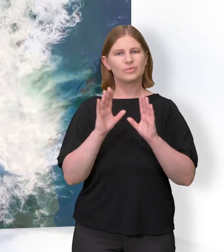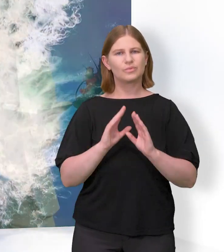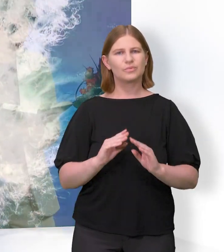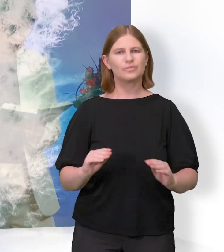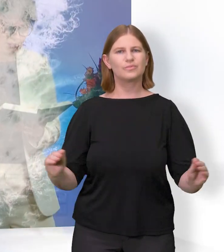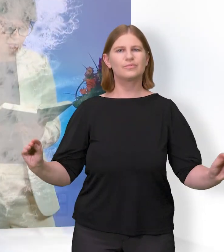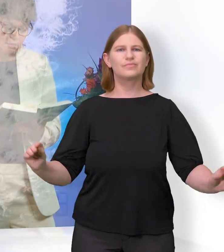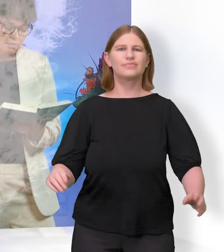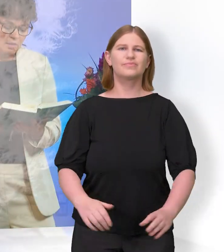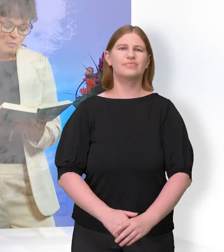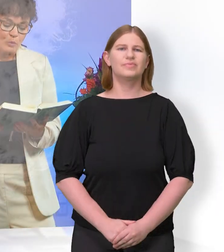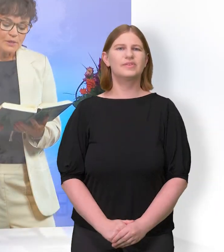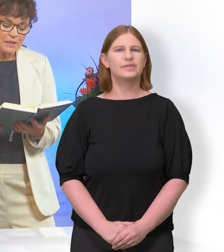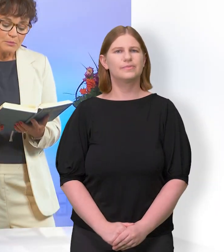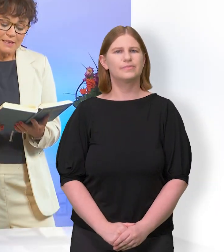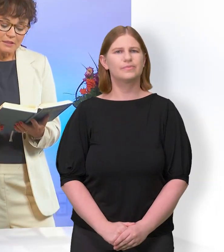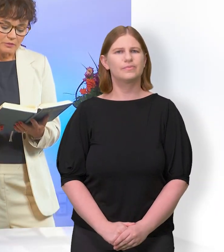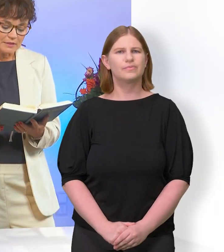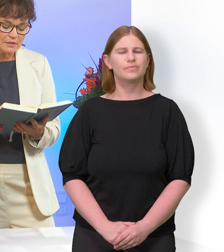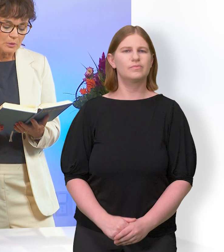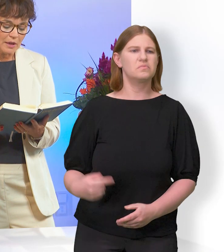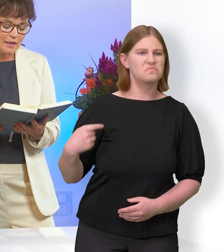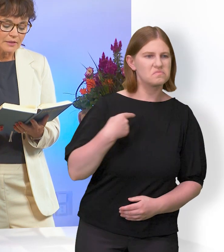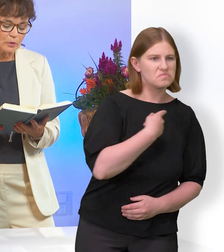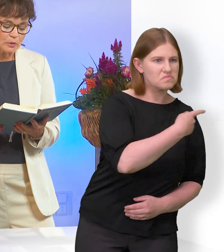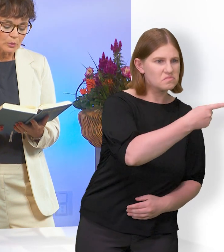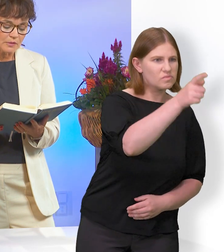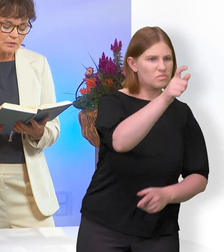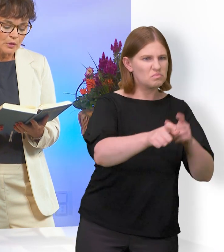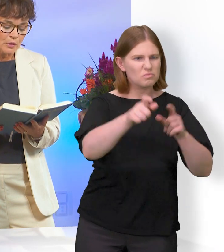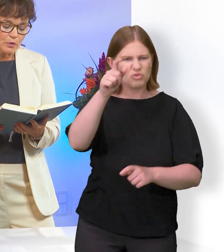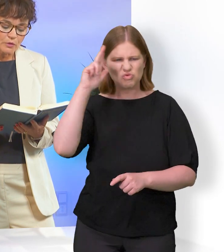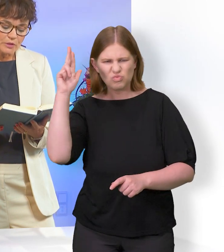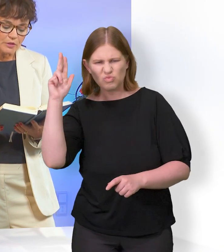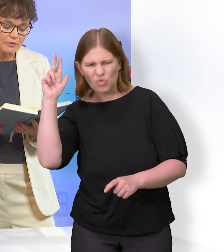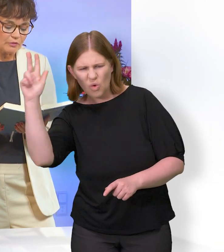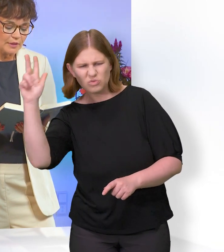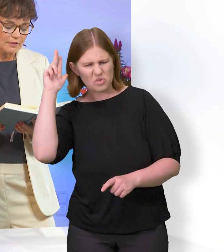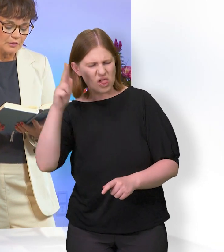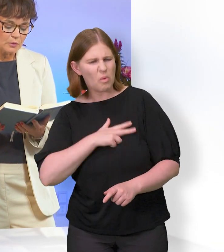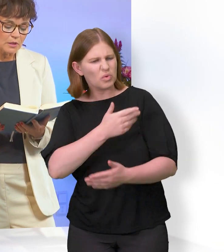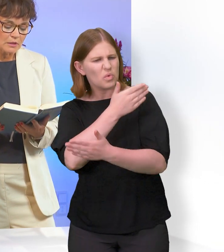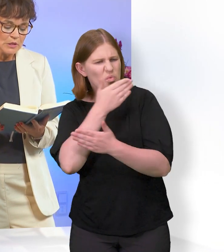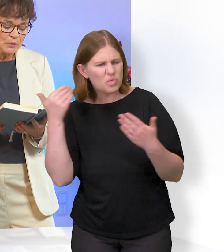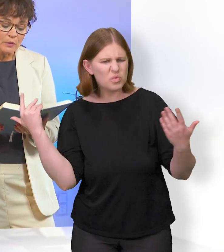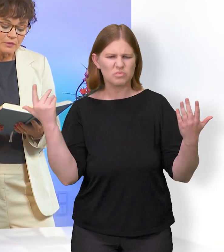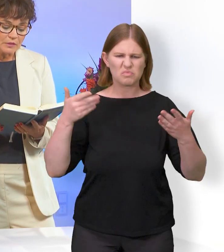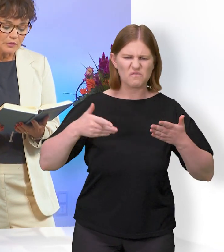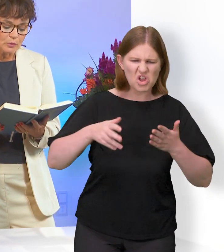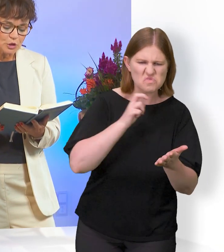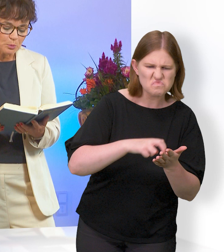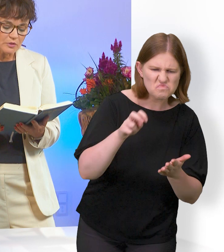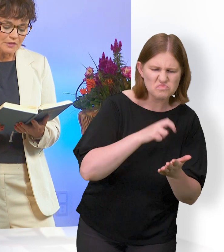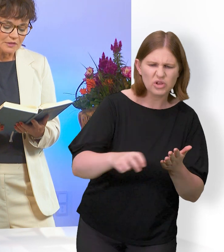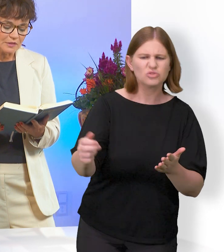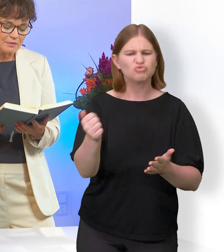Wohl dem, der nicht wandelt im Rat der Gottlosen, noch tritt auf den Weg der Sünder, noch sitzt,